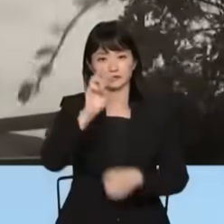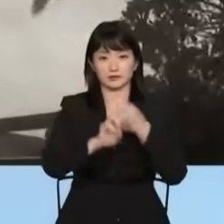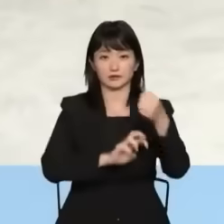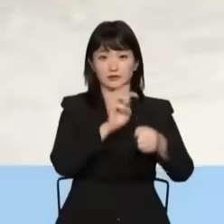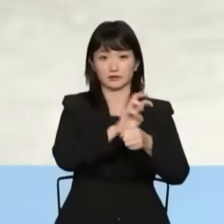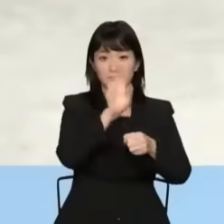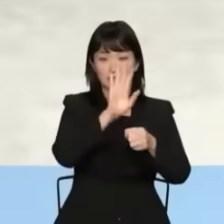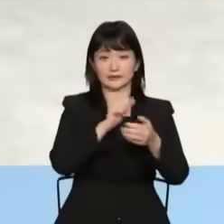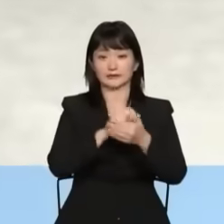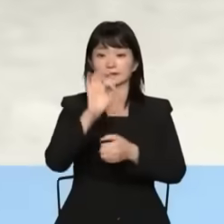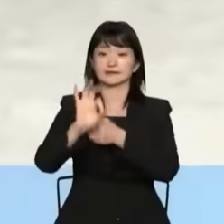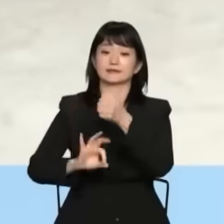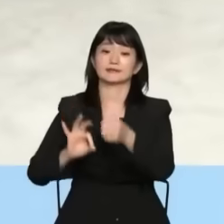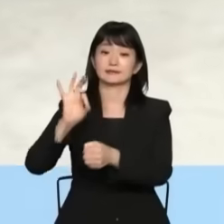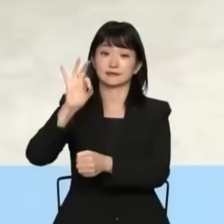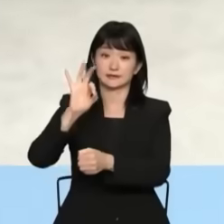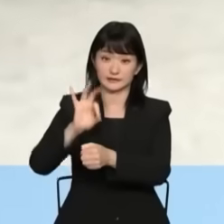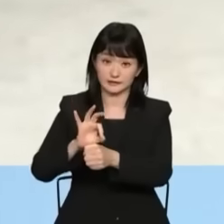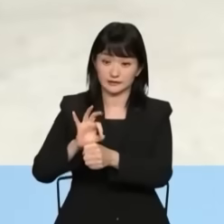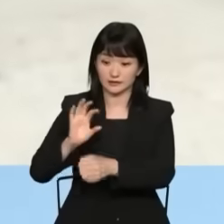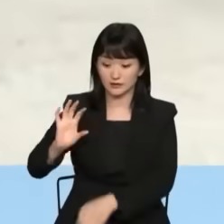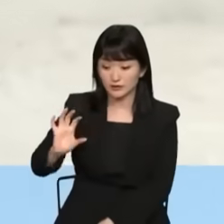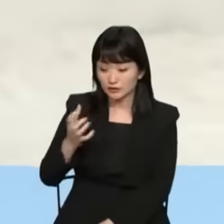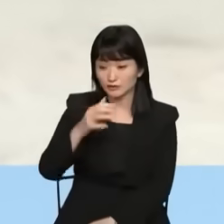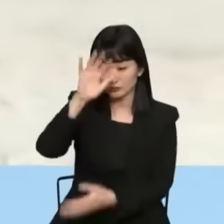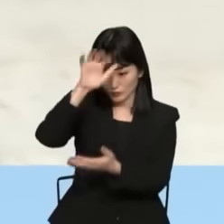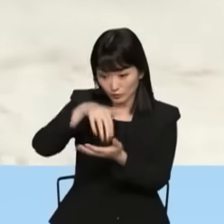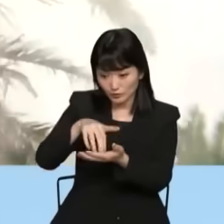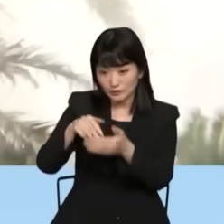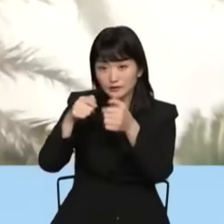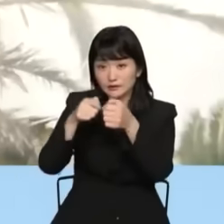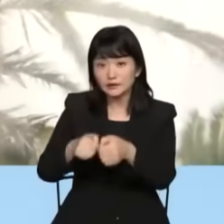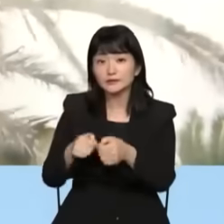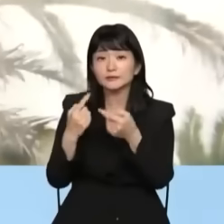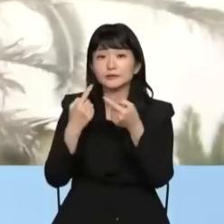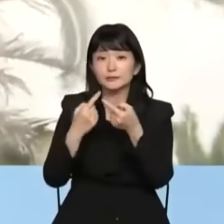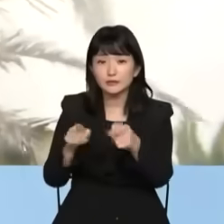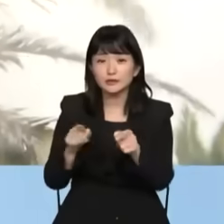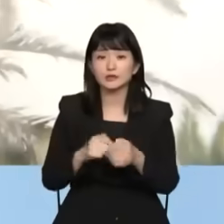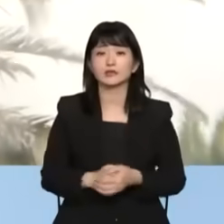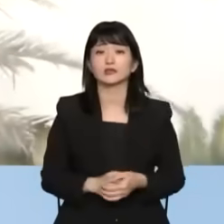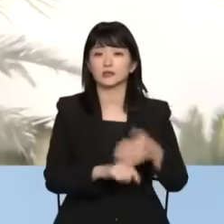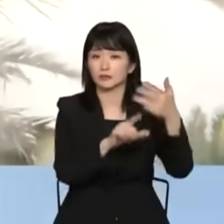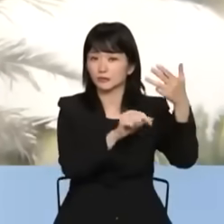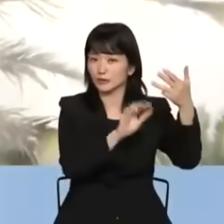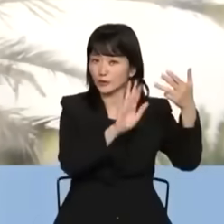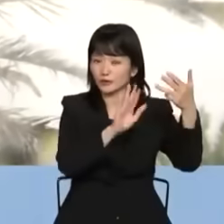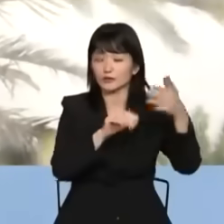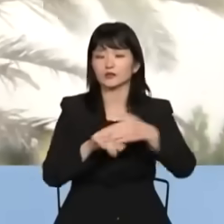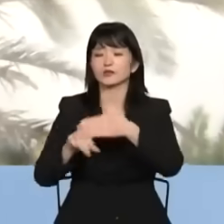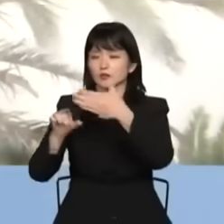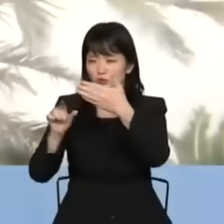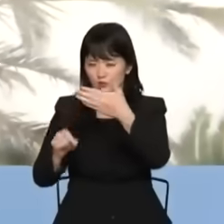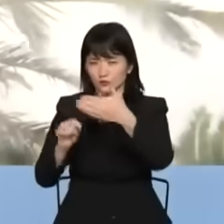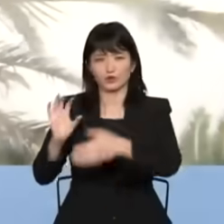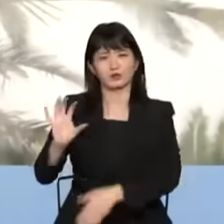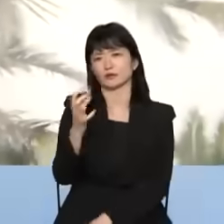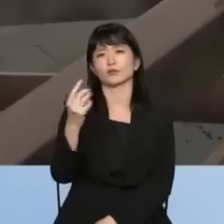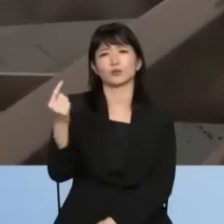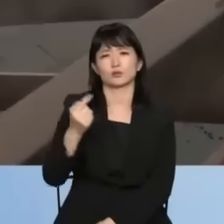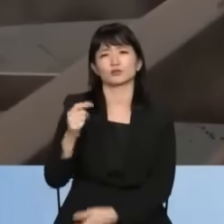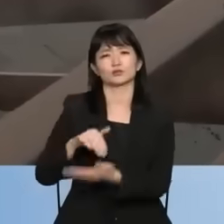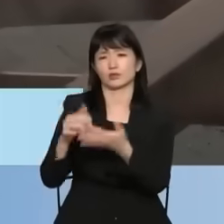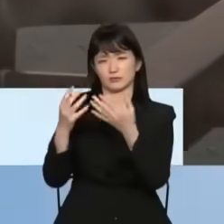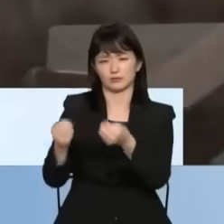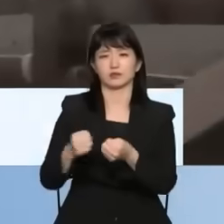아니라 10년치의 그 태풍의 발생 통계를 좀 더 자세하게 분석을 해보면 8월이 아니라 이제는 9월로 향하고 있습니다. 그러니까 그